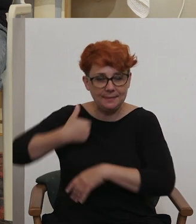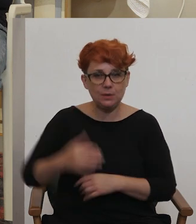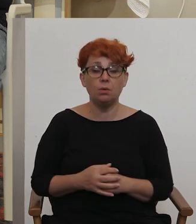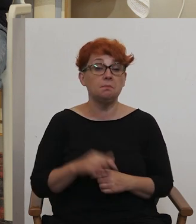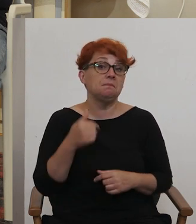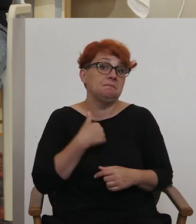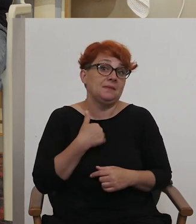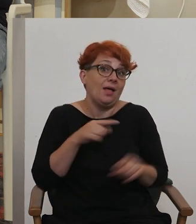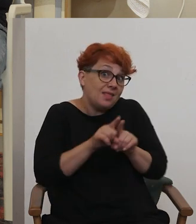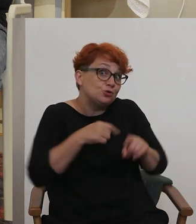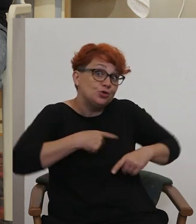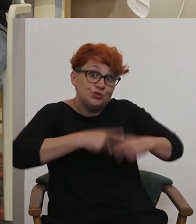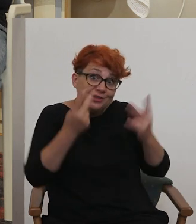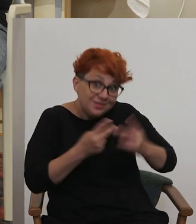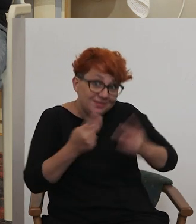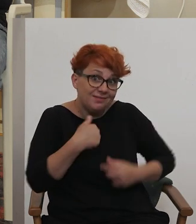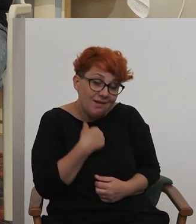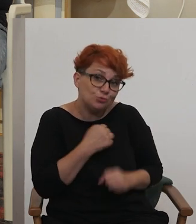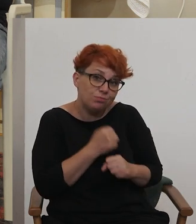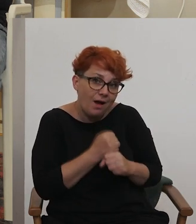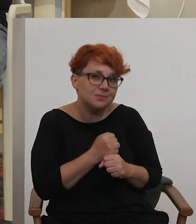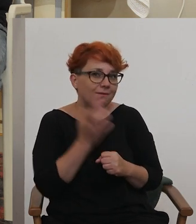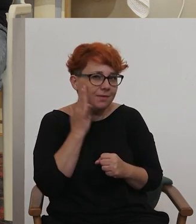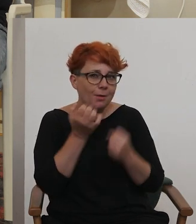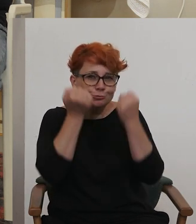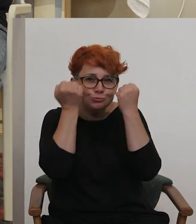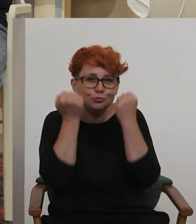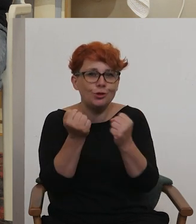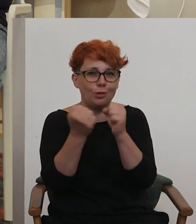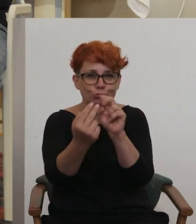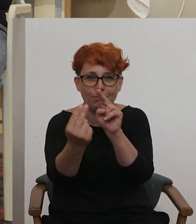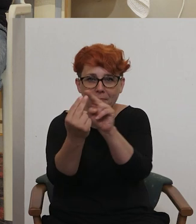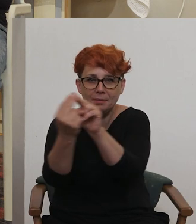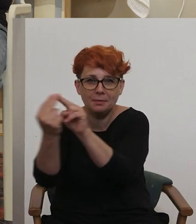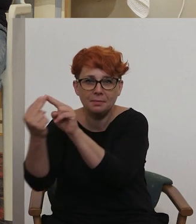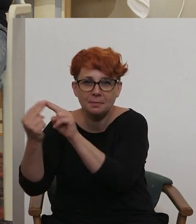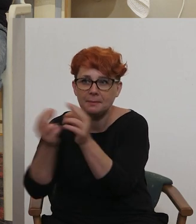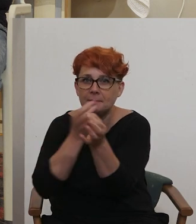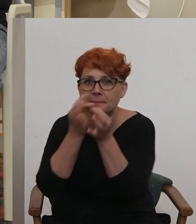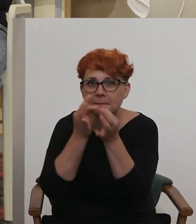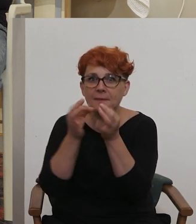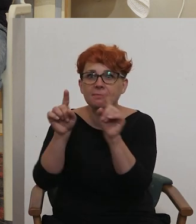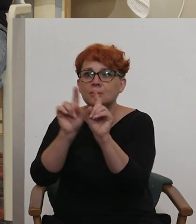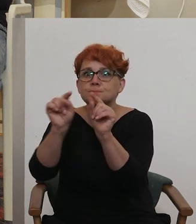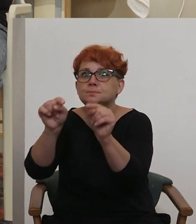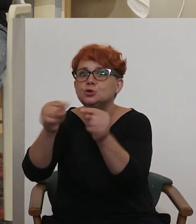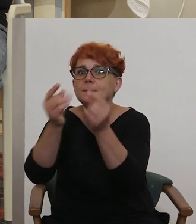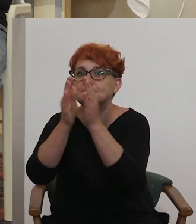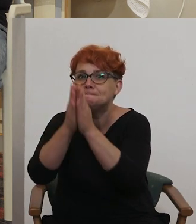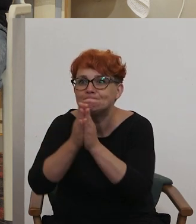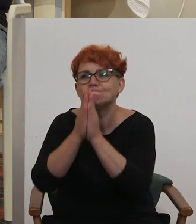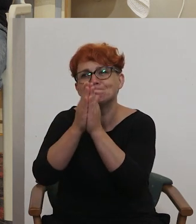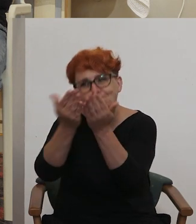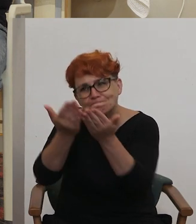bardzo też pracuję jako dziennikarka i wiem, że trudno jest dotrzeć do takich, trudno jest tak przekonać rozmówcę, żeby